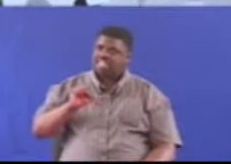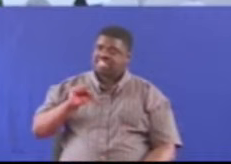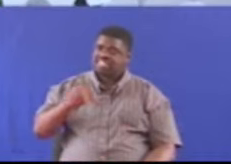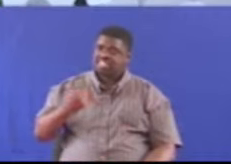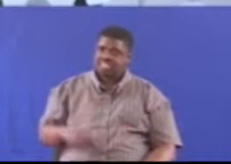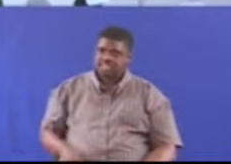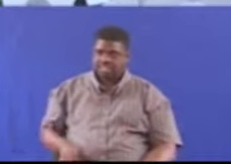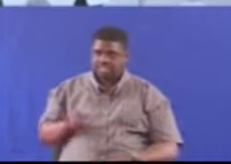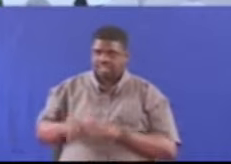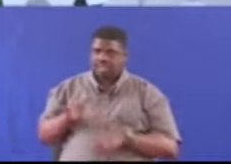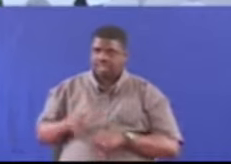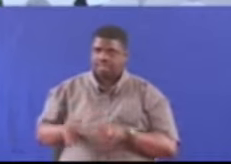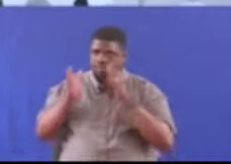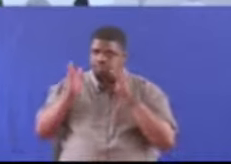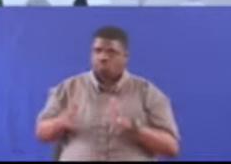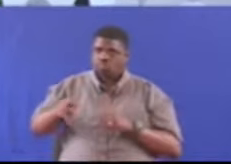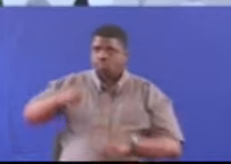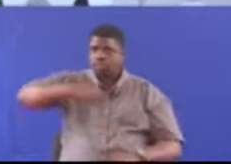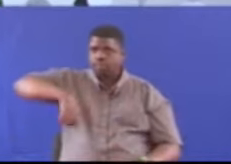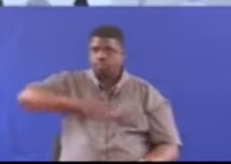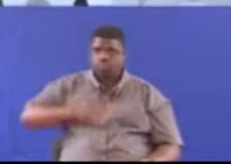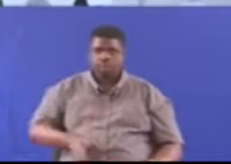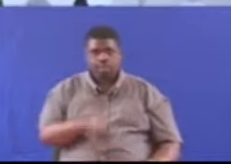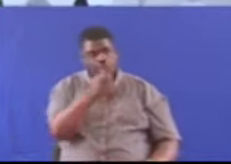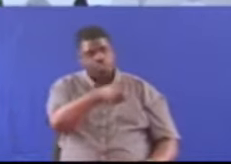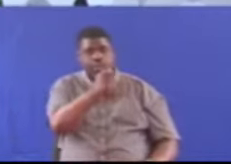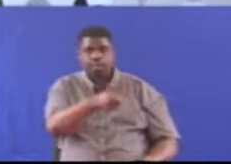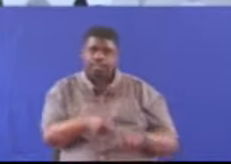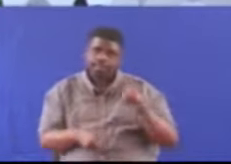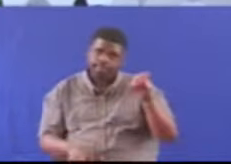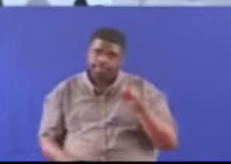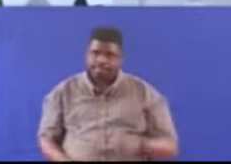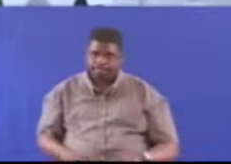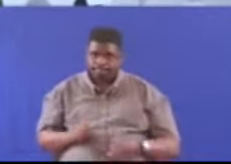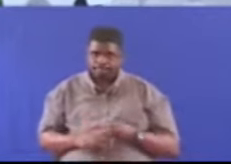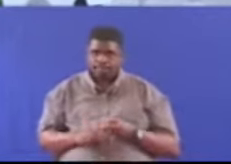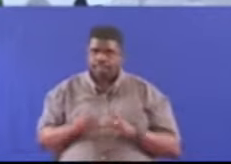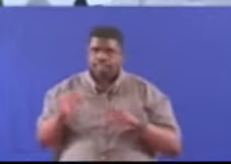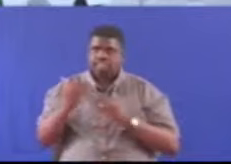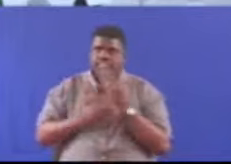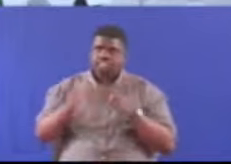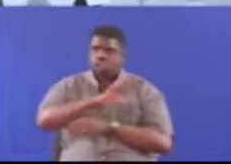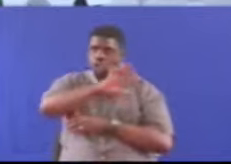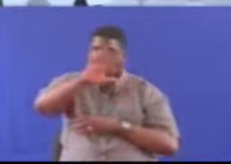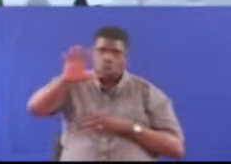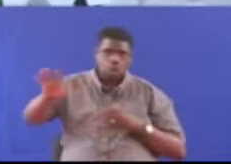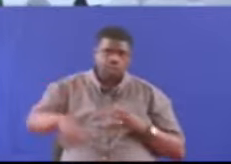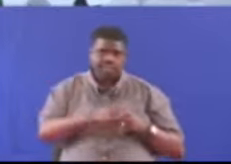wetu Boem anakupongeza sana na nchi zote za SADC.